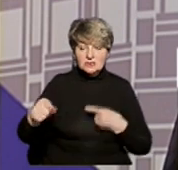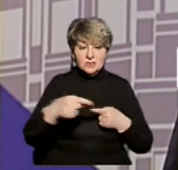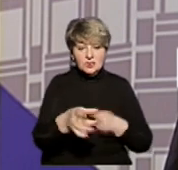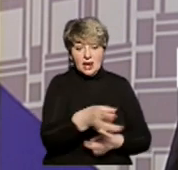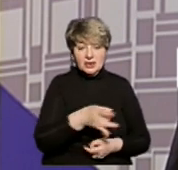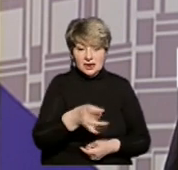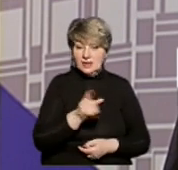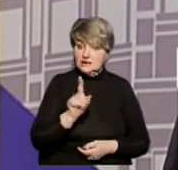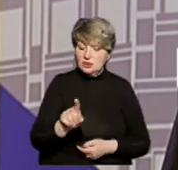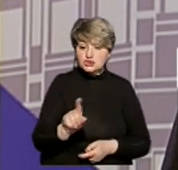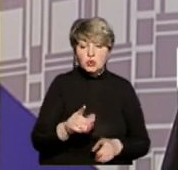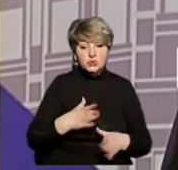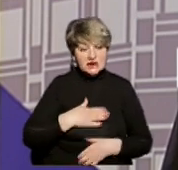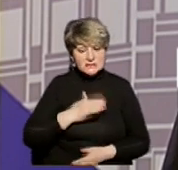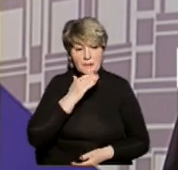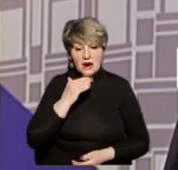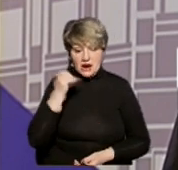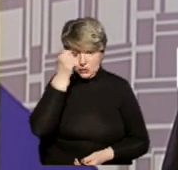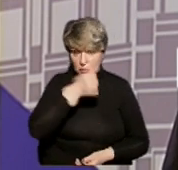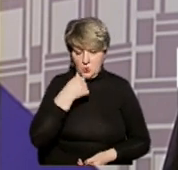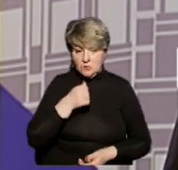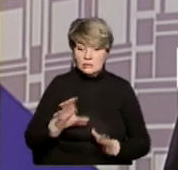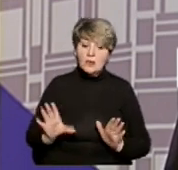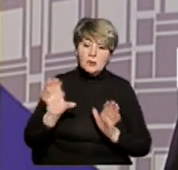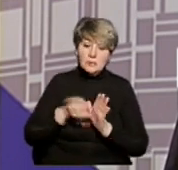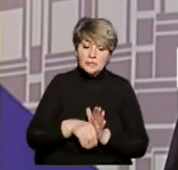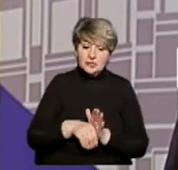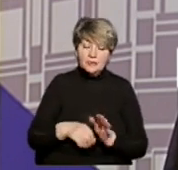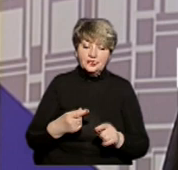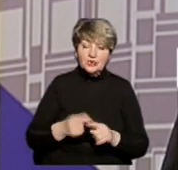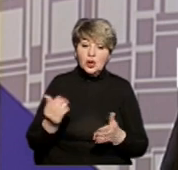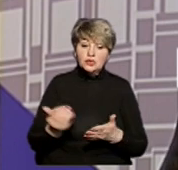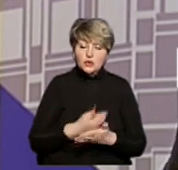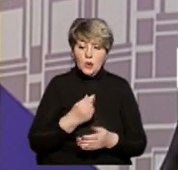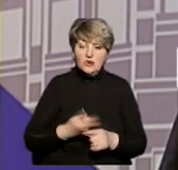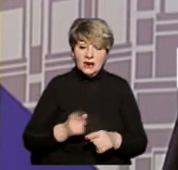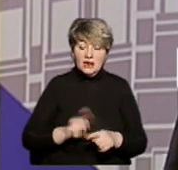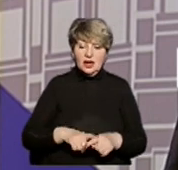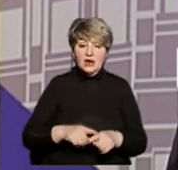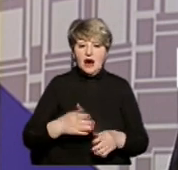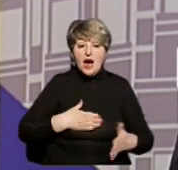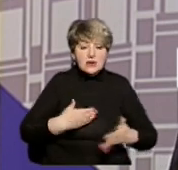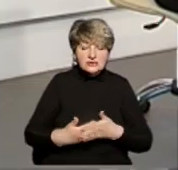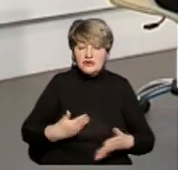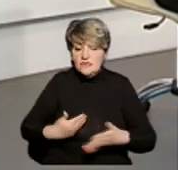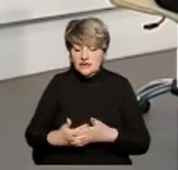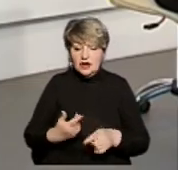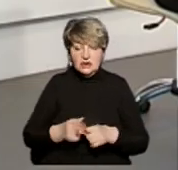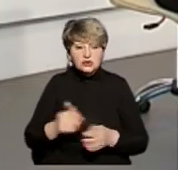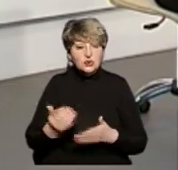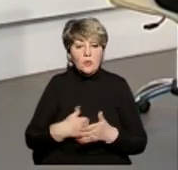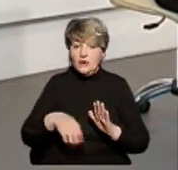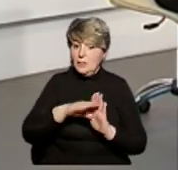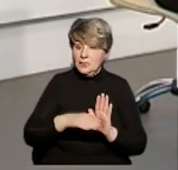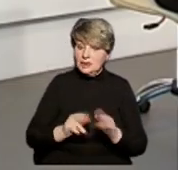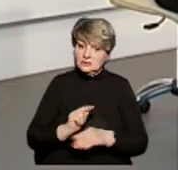вже, по-перше, багато років реалізується програма інноваційної школи Черкащини, до речі, 9-та гімназія, активний учасник цієї програми.